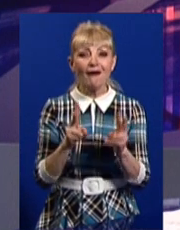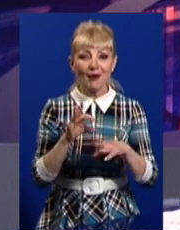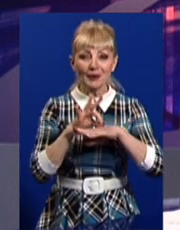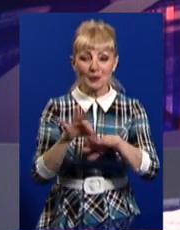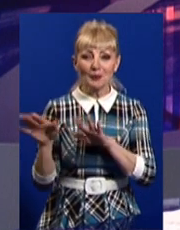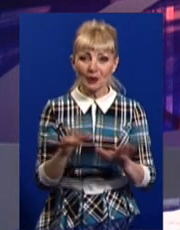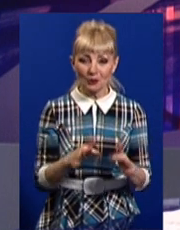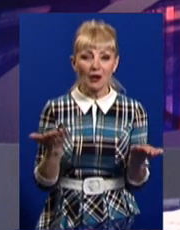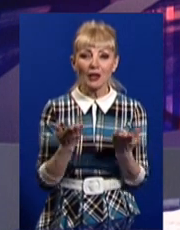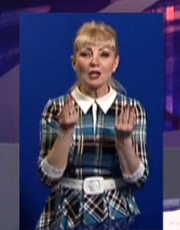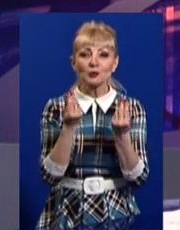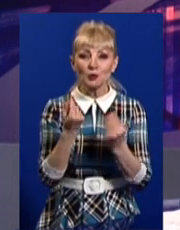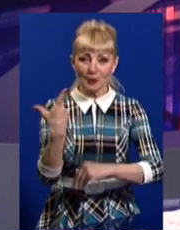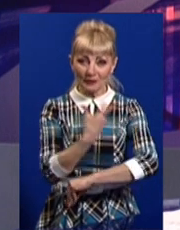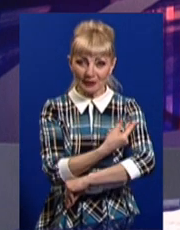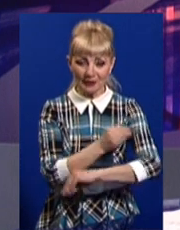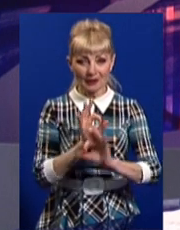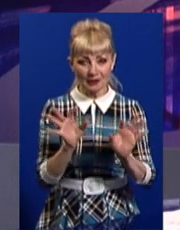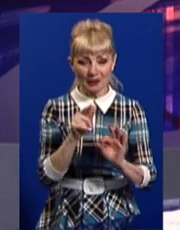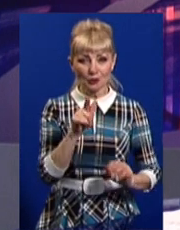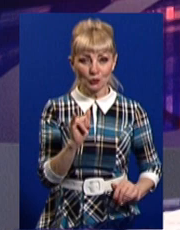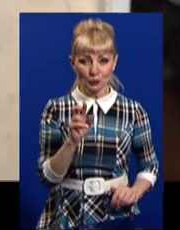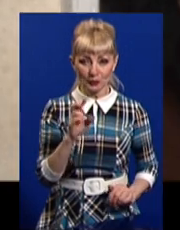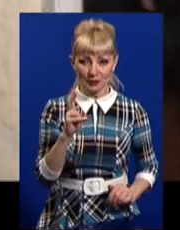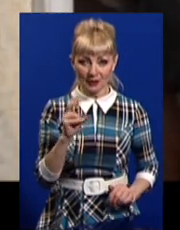яка вартість вакцинації, розкаже Юлія Губська.